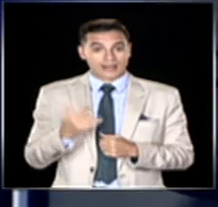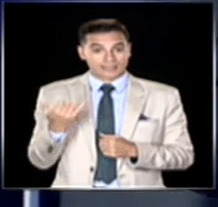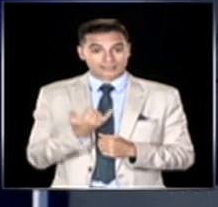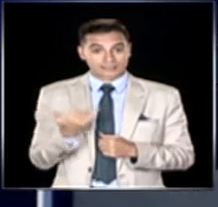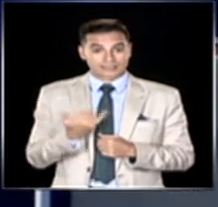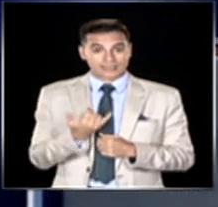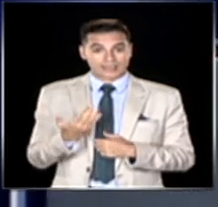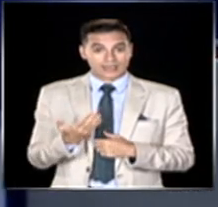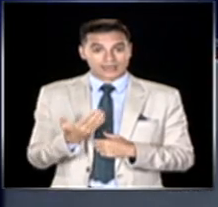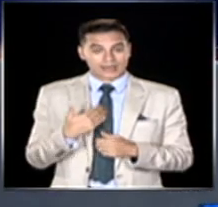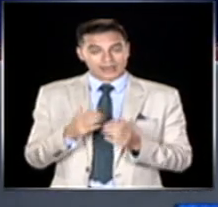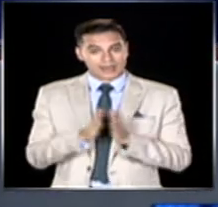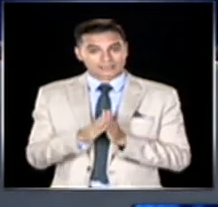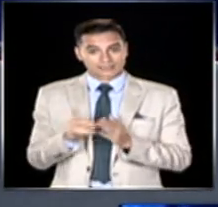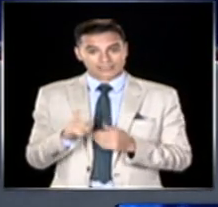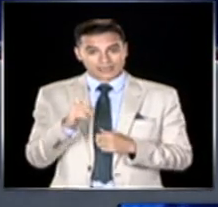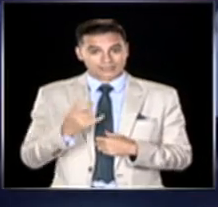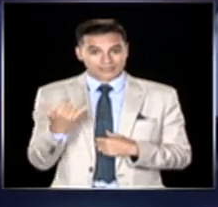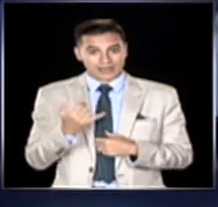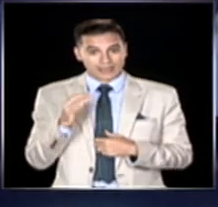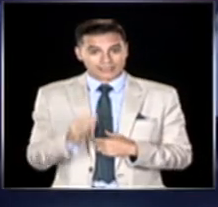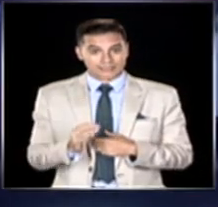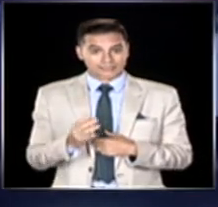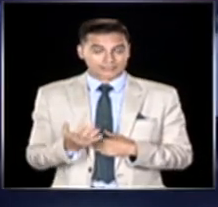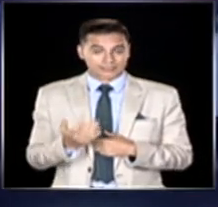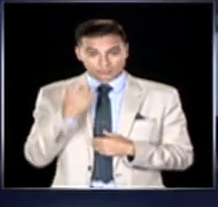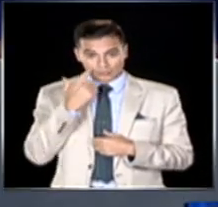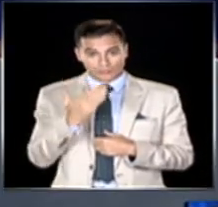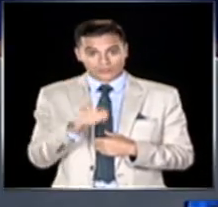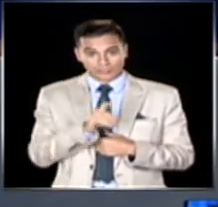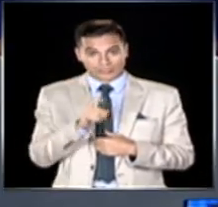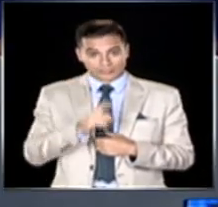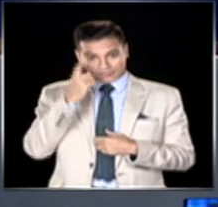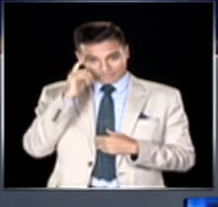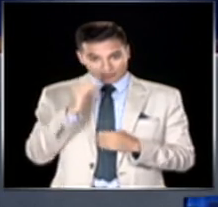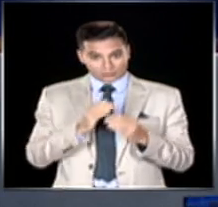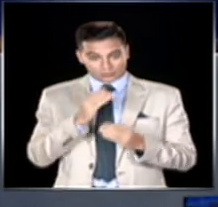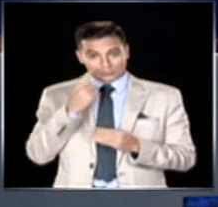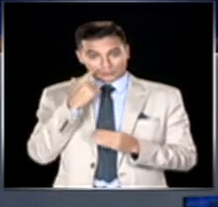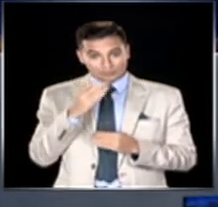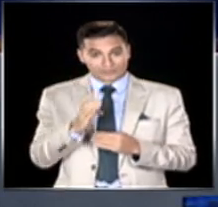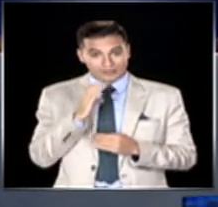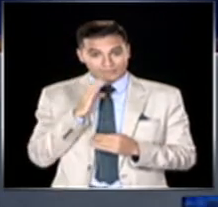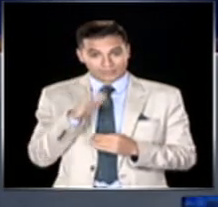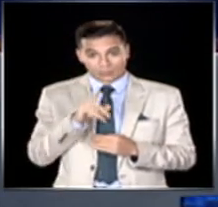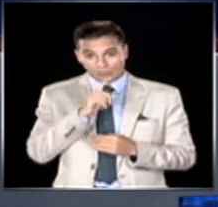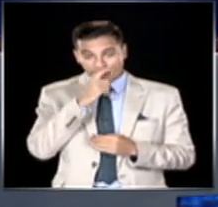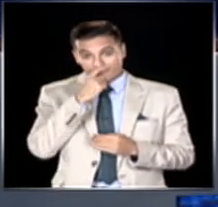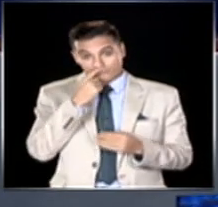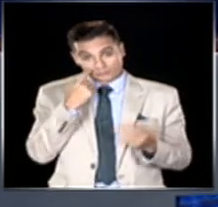لا آسف، الأسئلة سهلة جدا. تعالوا نشوف الأسئلة اللي ما تجاوبتش ونشوف الإجابات موجودة ولا لا.